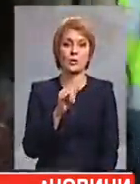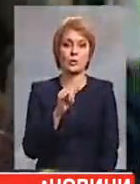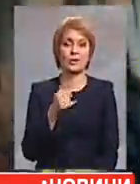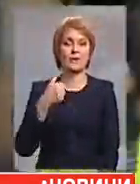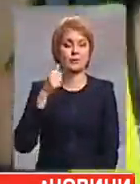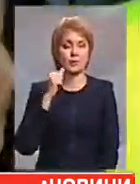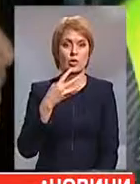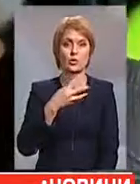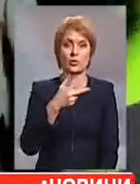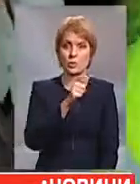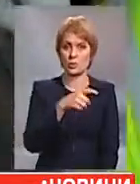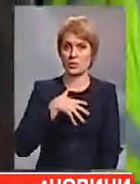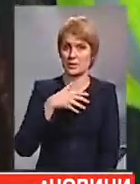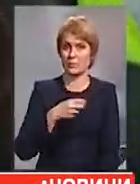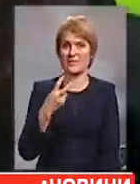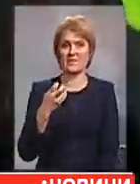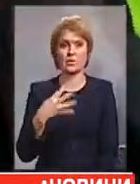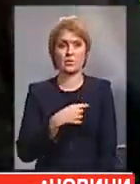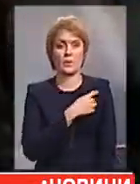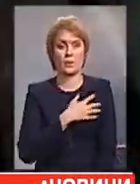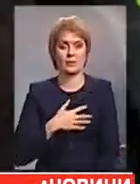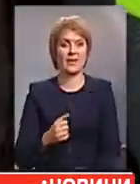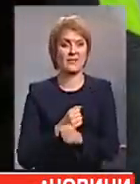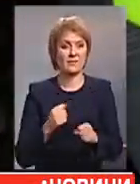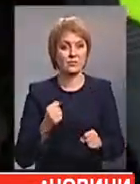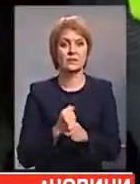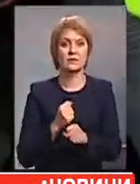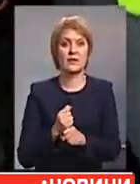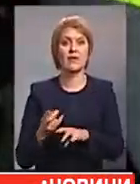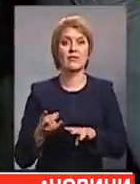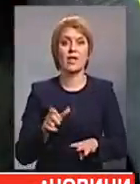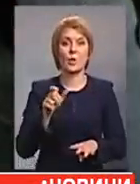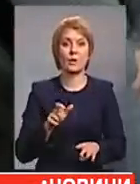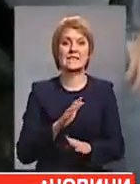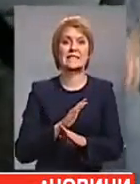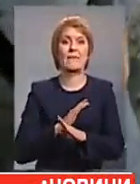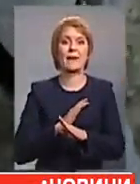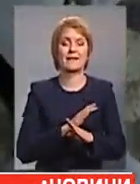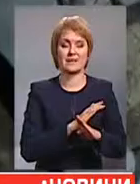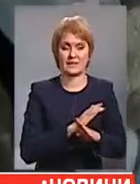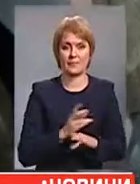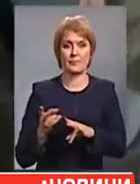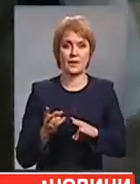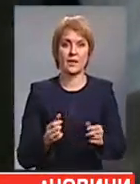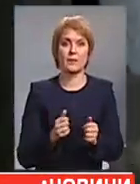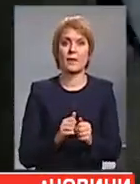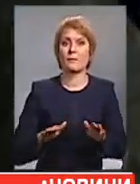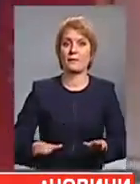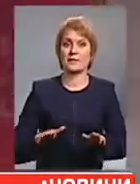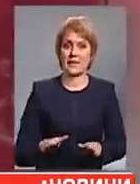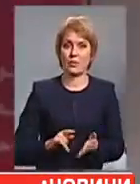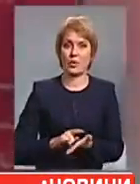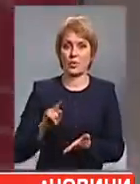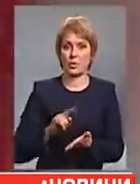240 поранено. Вибухові пристрої запустили в дію терористи-смертники. Теракти вчинено неподалік місцевого аеропорту. Один біля